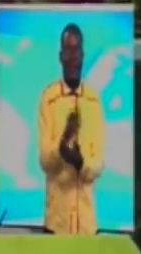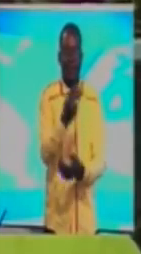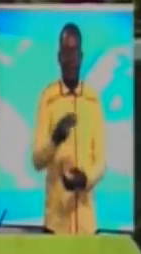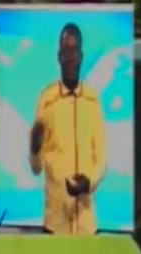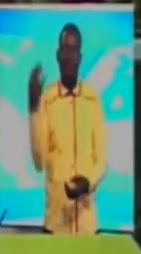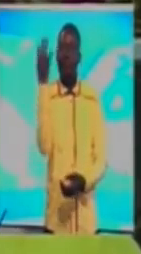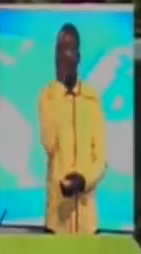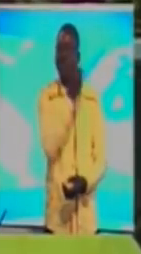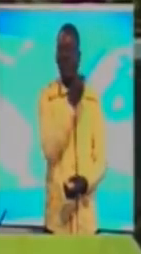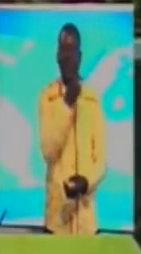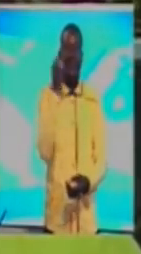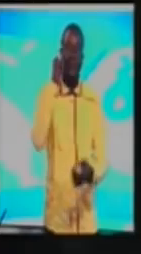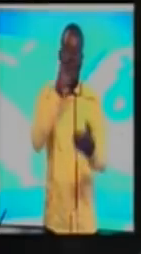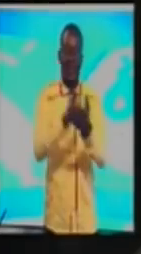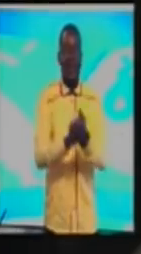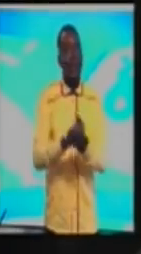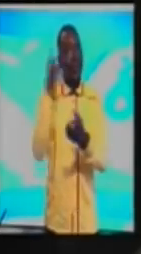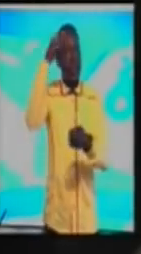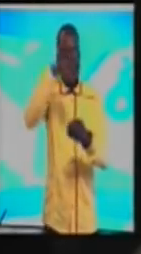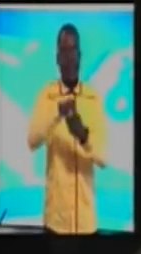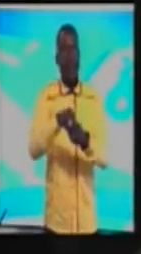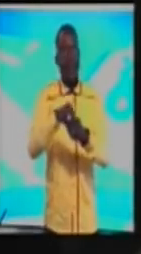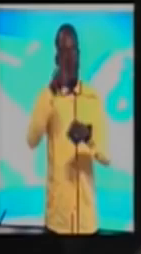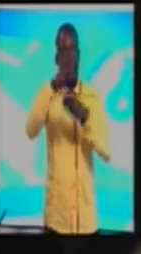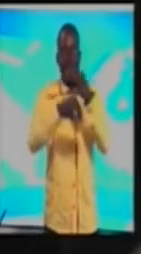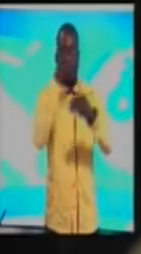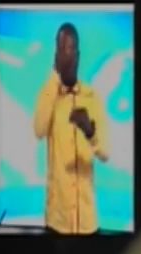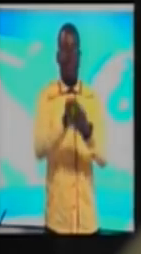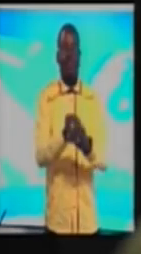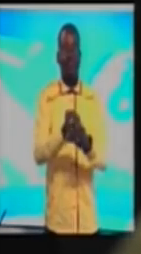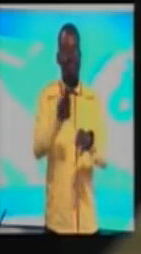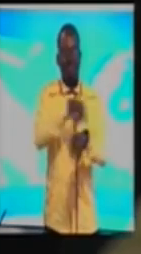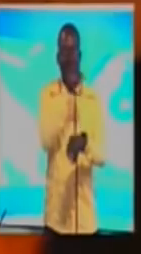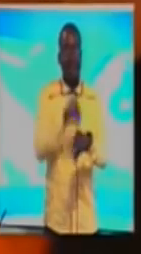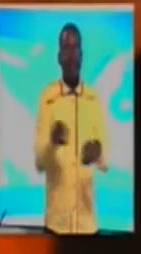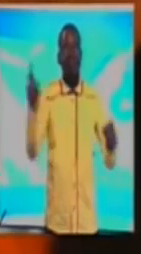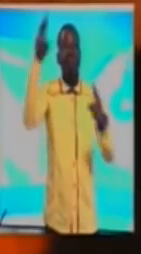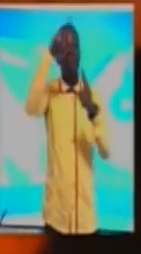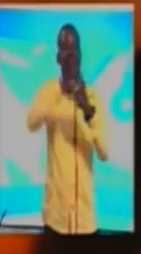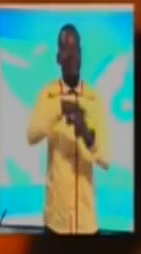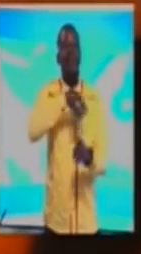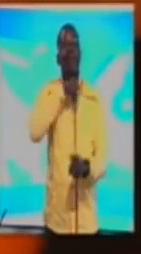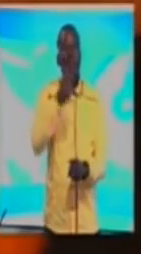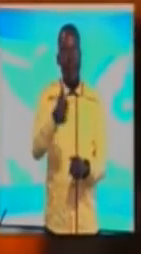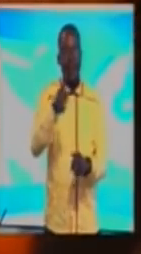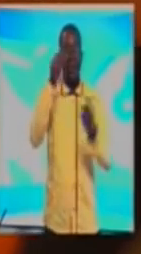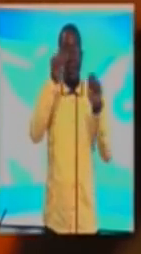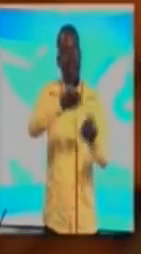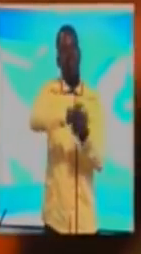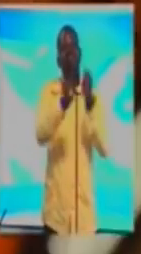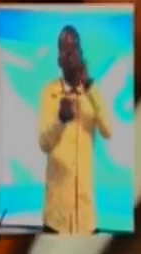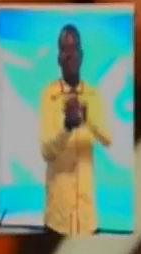beauté, les femmes ont plusieurs cordes à leur arc. Si le naturel n'est pas au rendez-vous, le synthétique peut prendre le